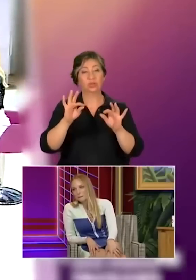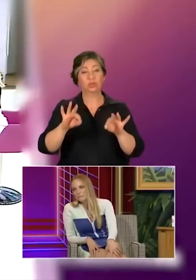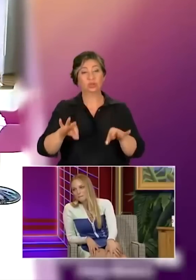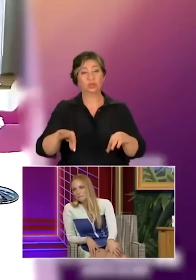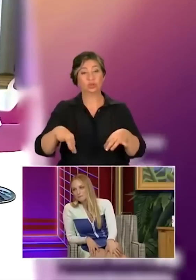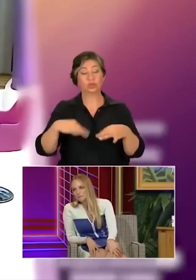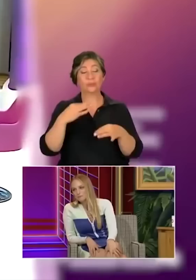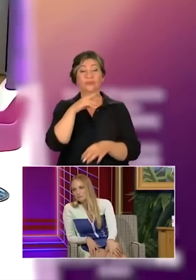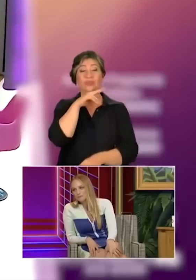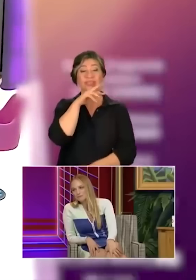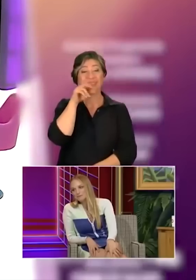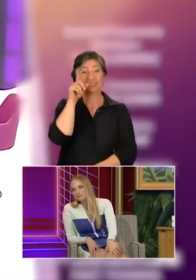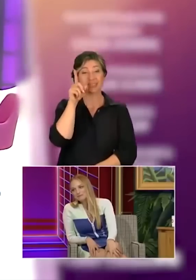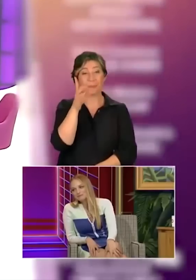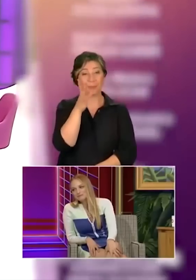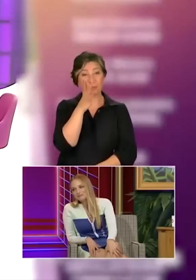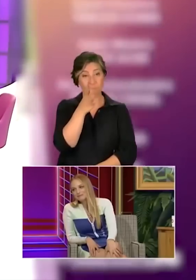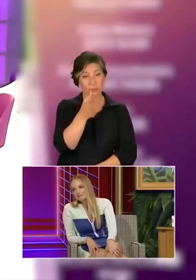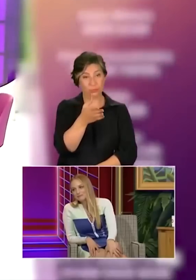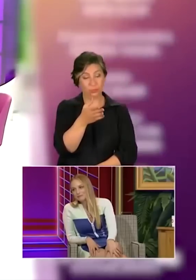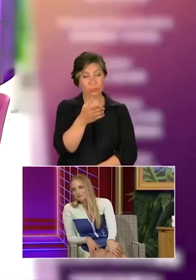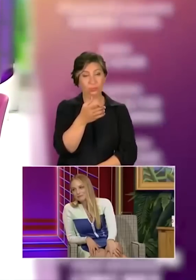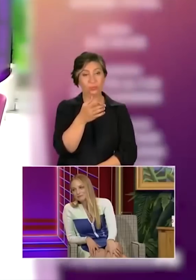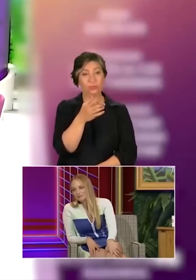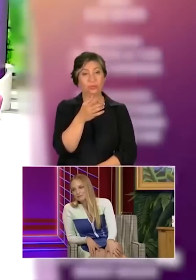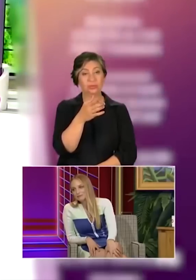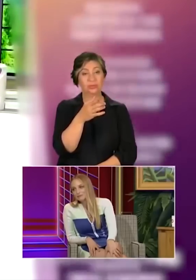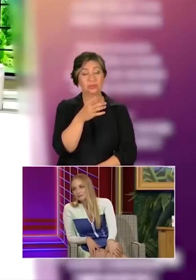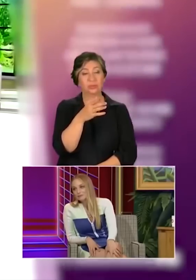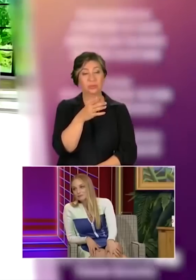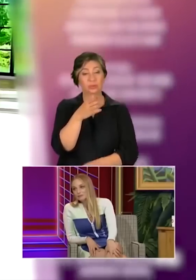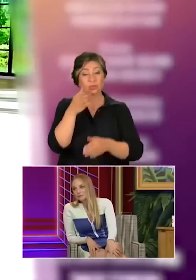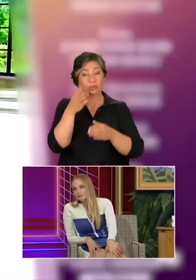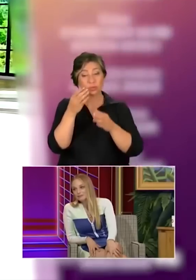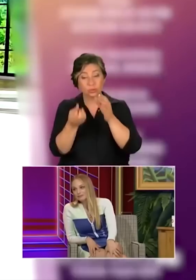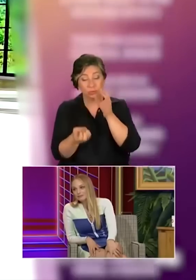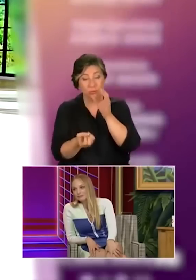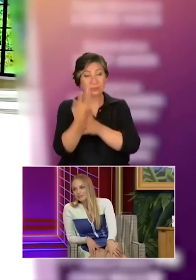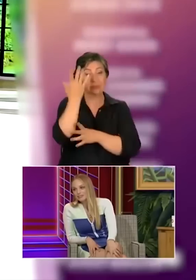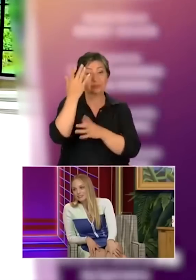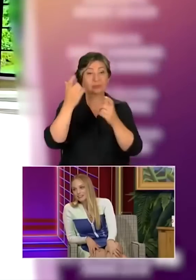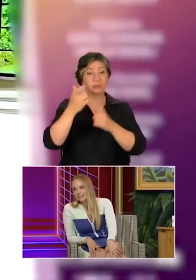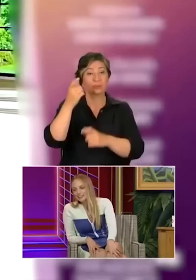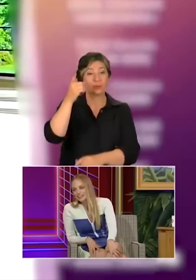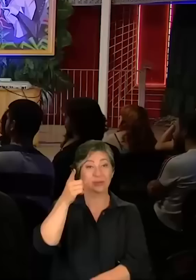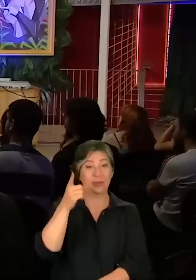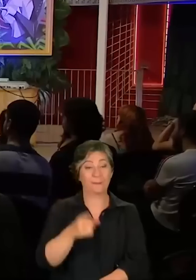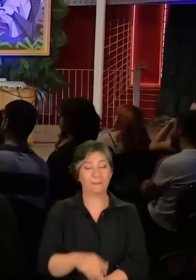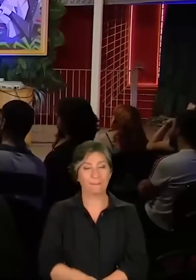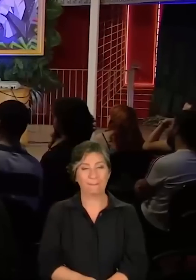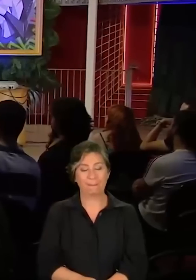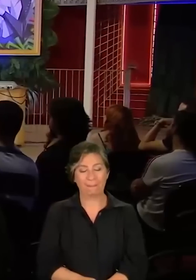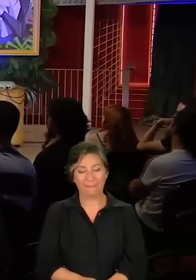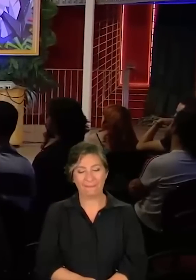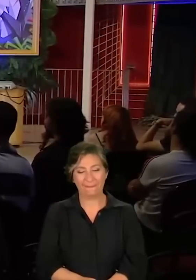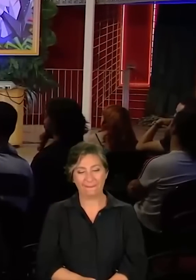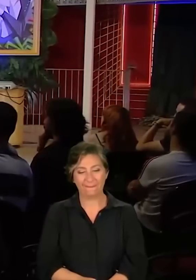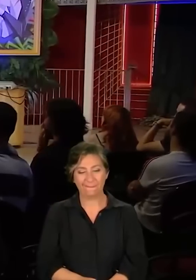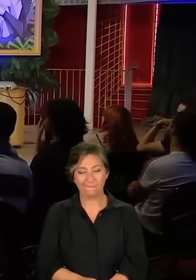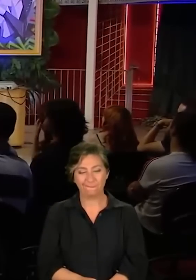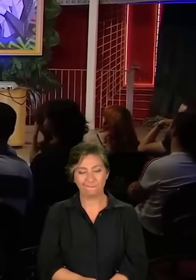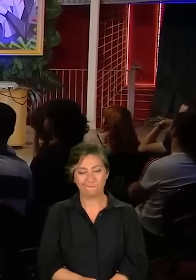Çorap Fransa'dan, biliyorsunuz şeyini vermeyeyim. Doğuşu oradandır yani. Dur. Şimdi